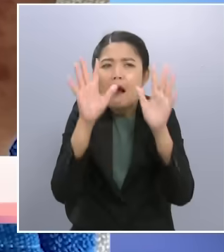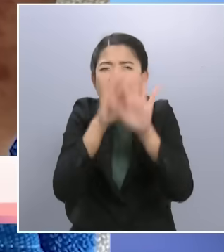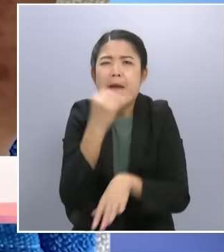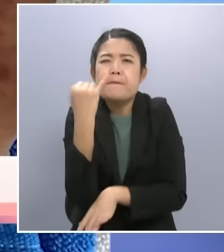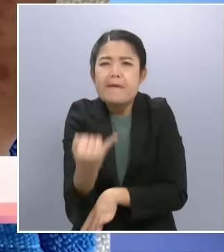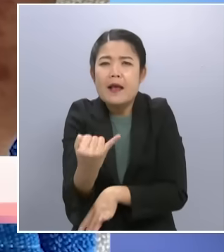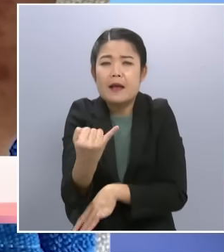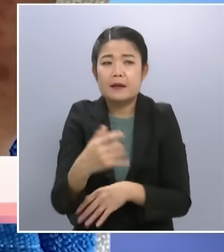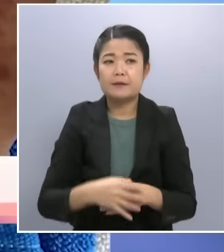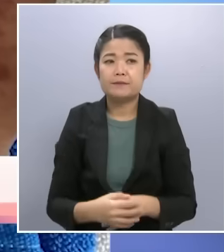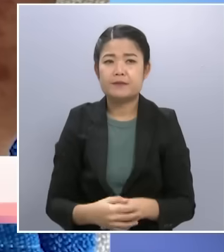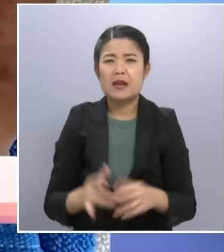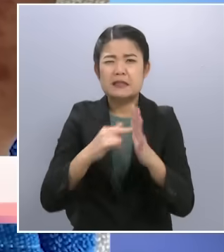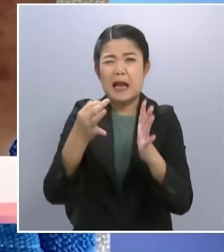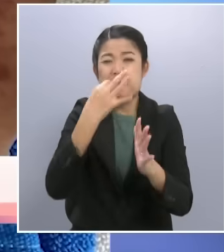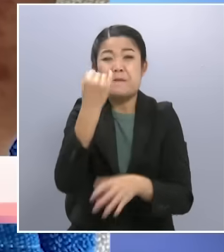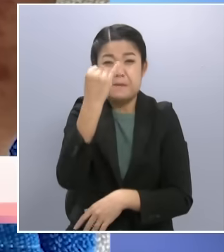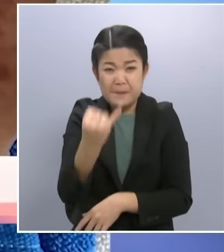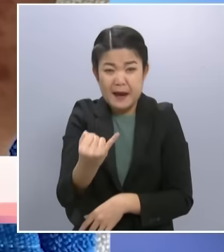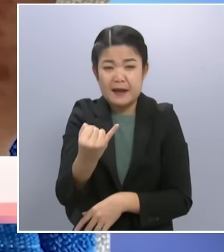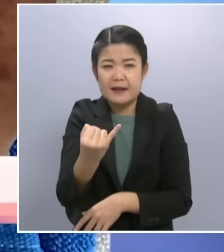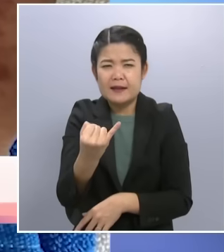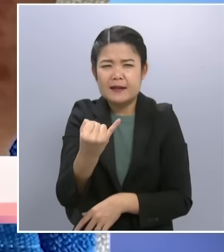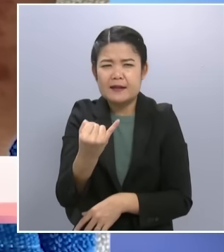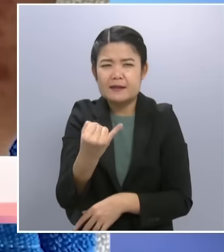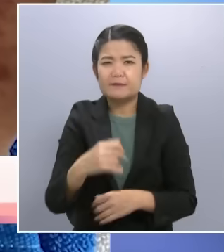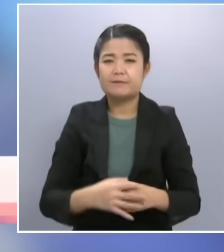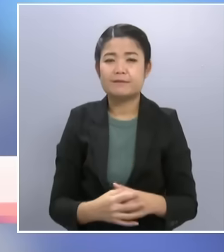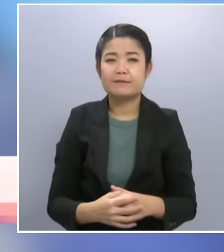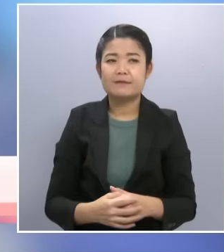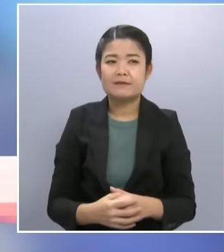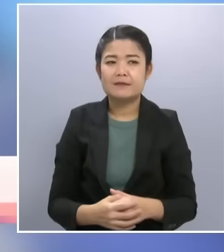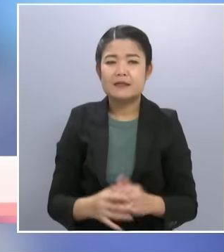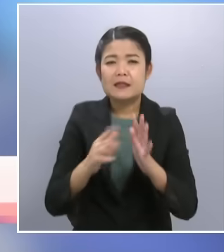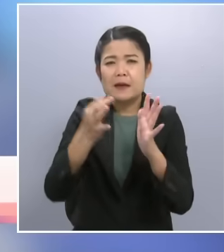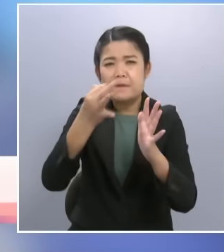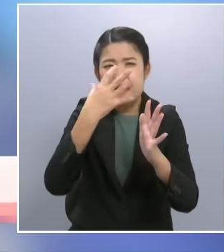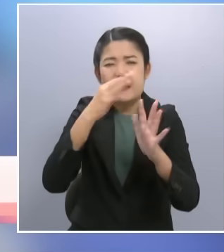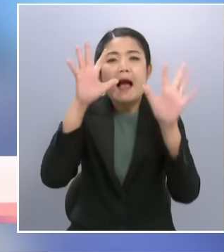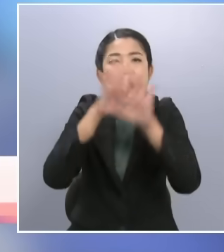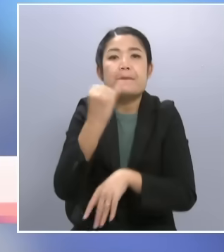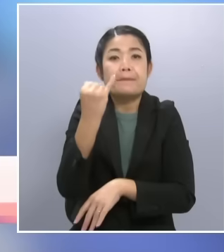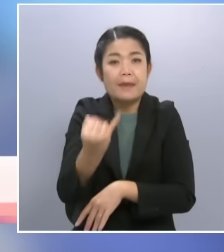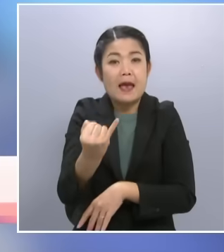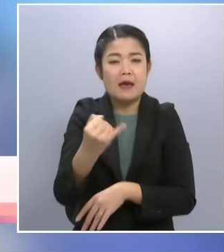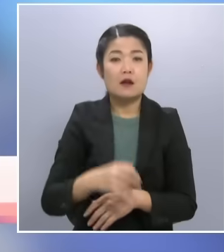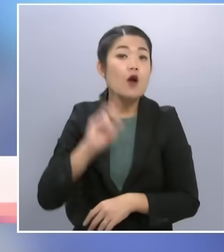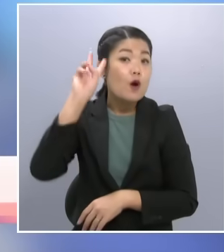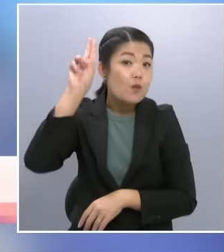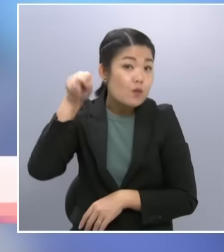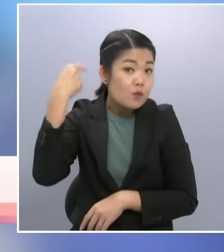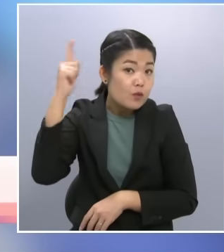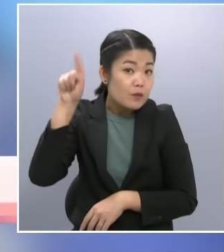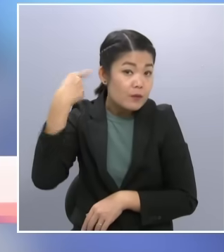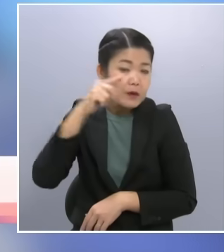มีอาการแพ้ยาอย่างรุนแรงหรือที่เรียกว่าสตีเว่นจอห์นสันซินโดรมเธอเองต้องแอดมิดที่โรงพยาบาล